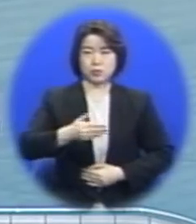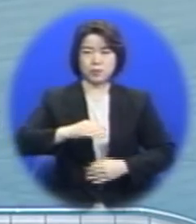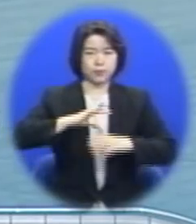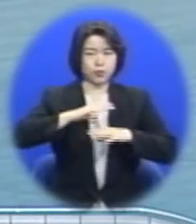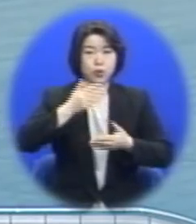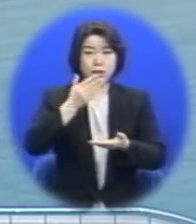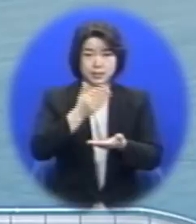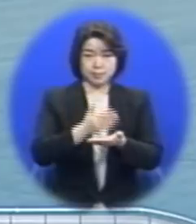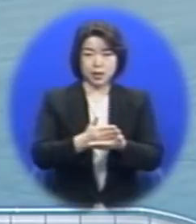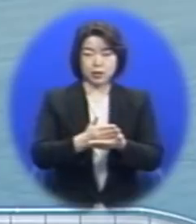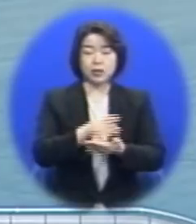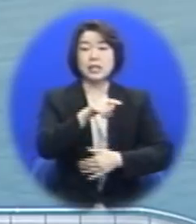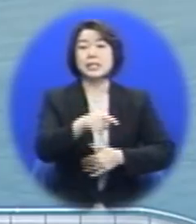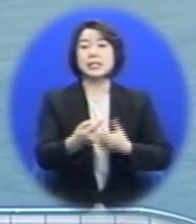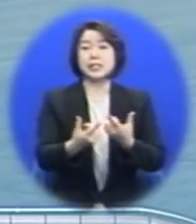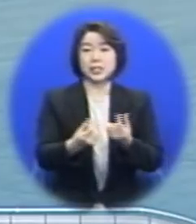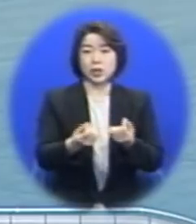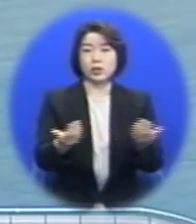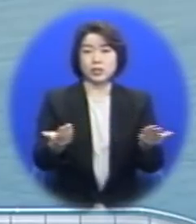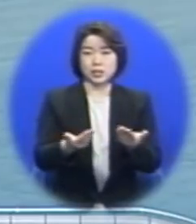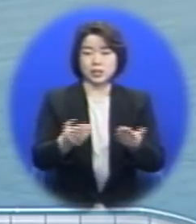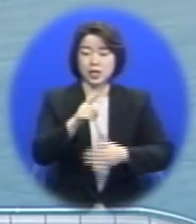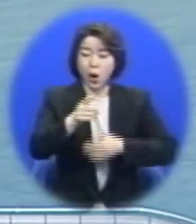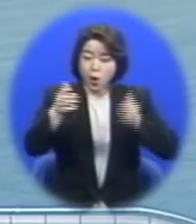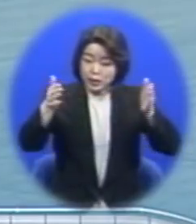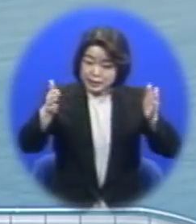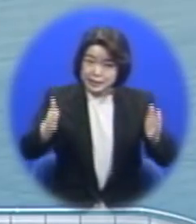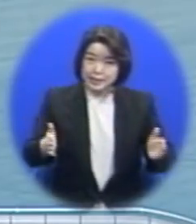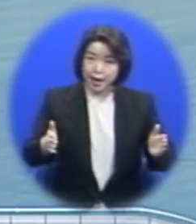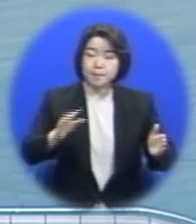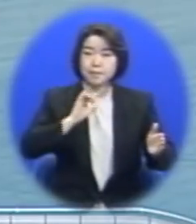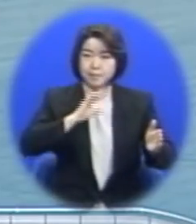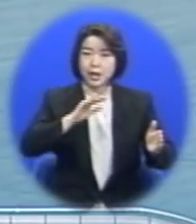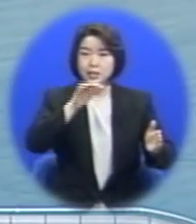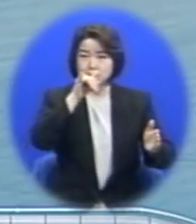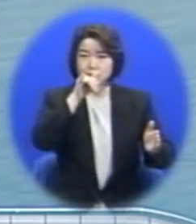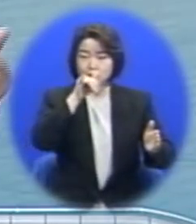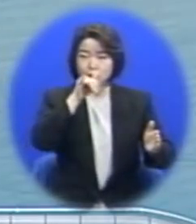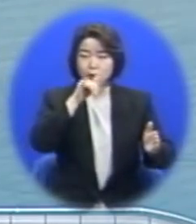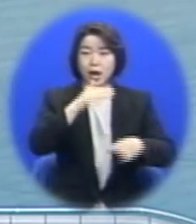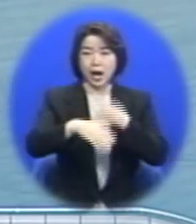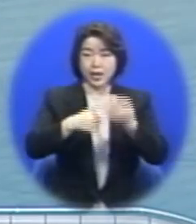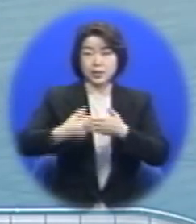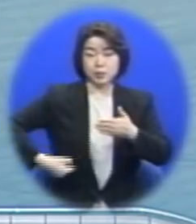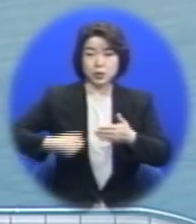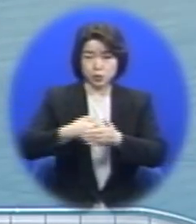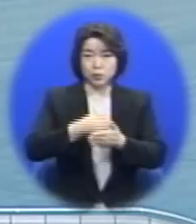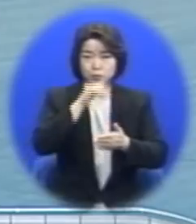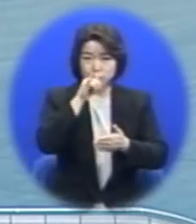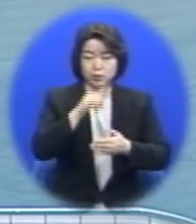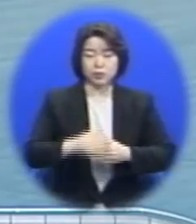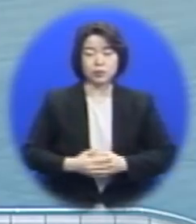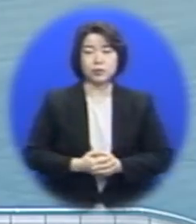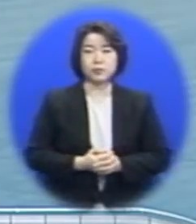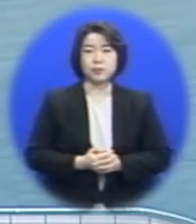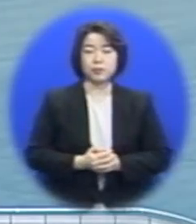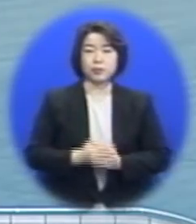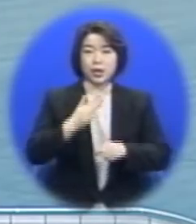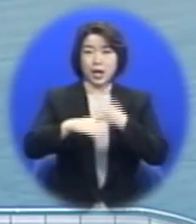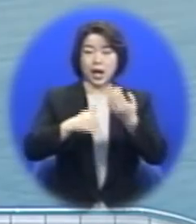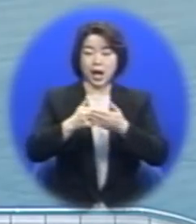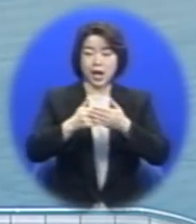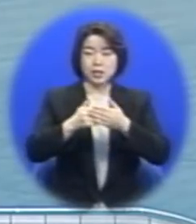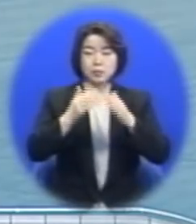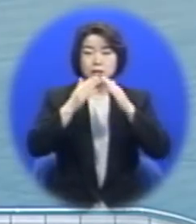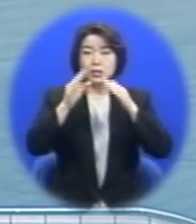것은 이런 일이 어느 기간 동안에만 되도록 하나님이 정하셨다는 겁니다. 성전